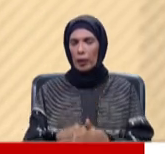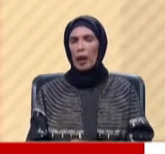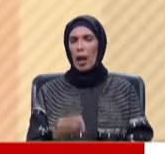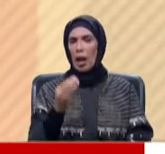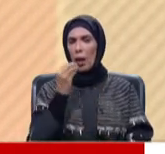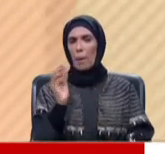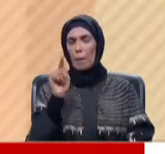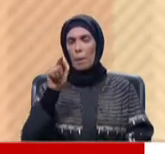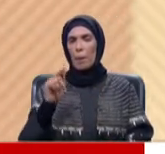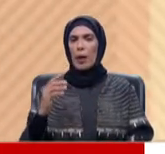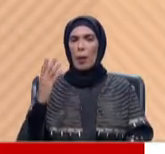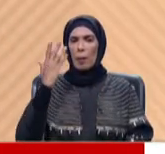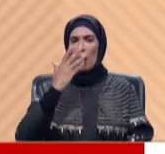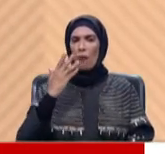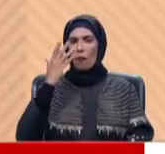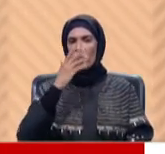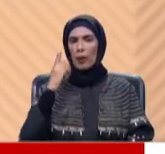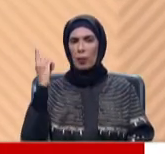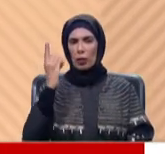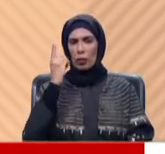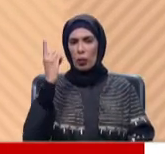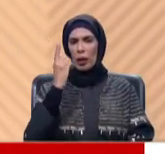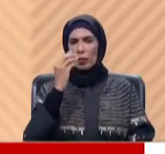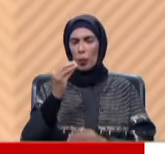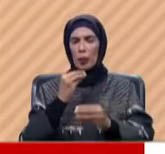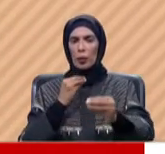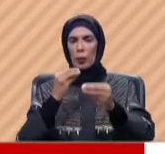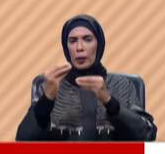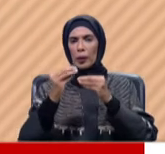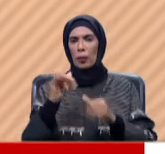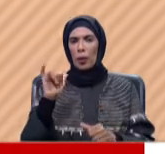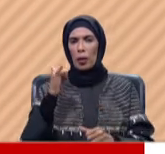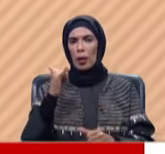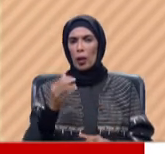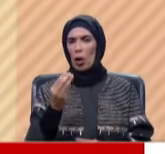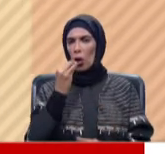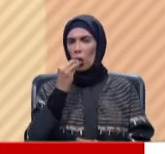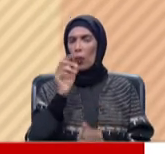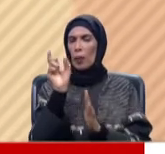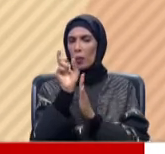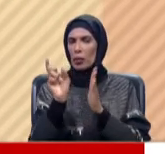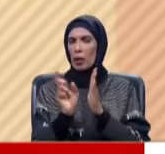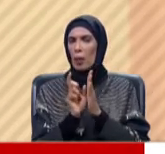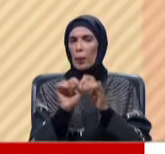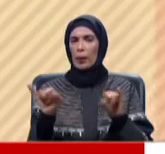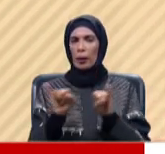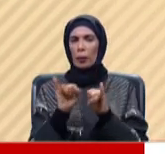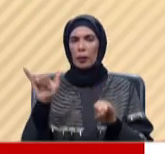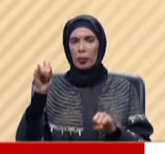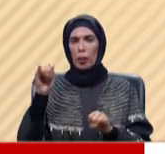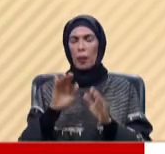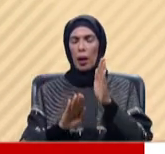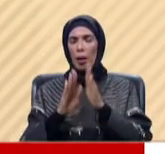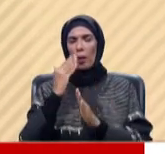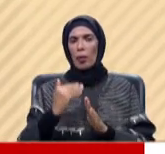في إفريقيا والعالم العربي في أعمال الحوار الإقليمي العربي للنظم الغذائية ضمن المنتدى العربي للتنمية